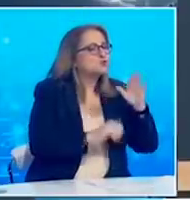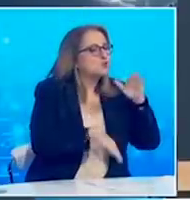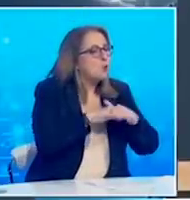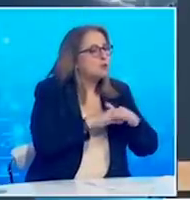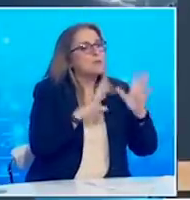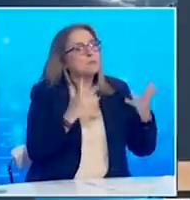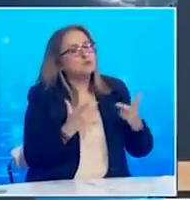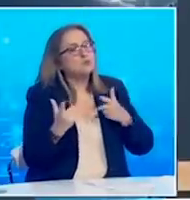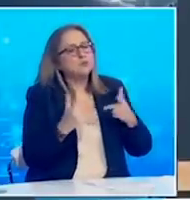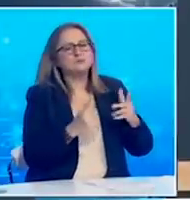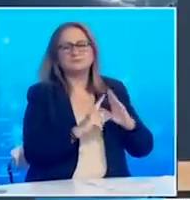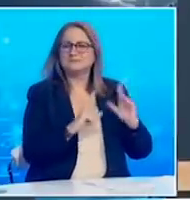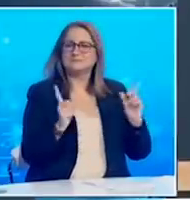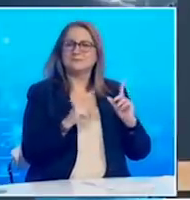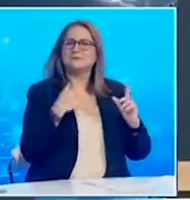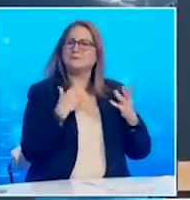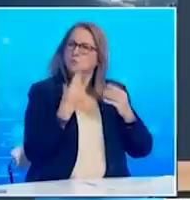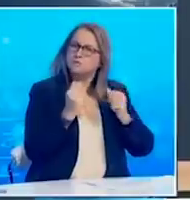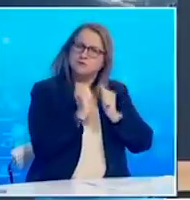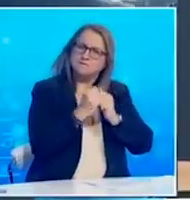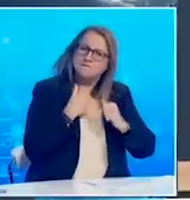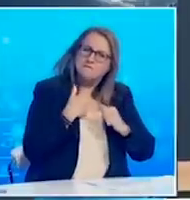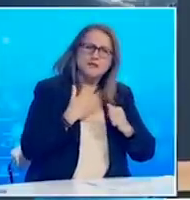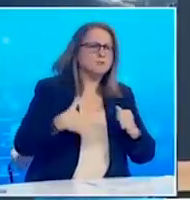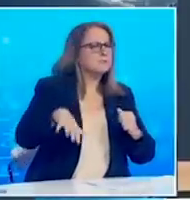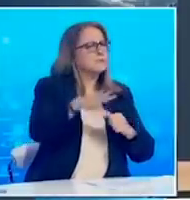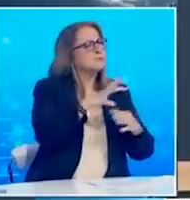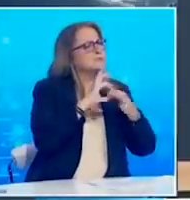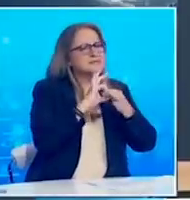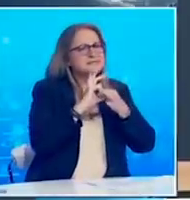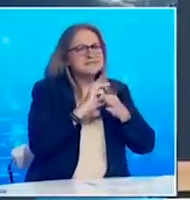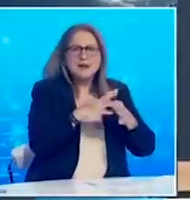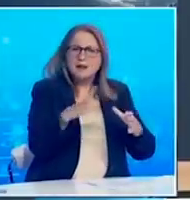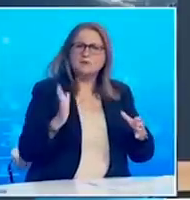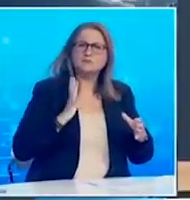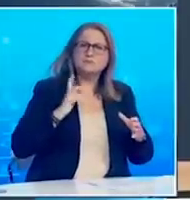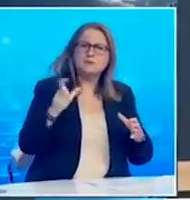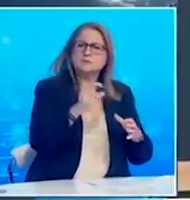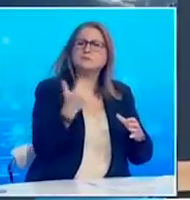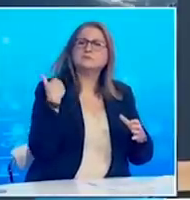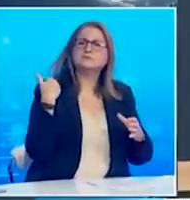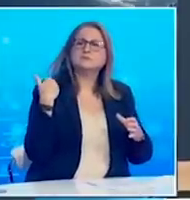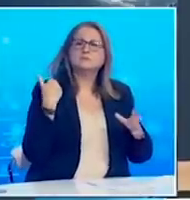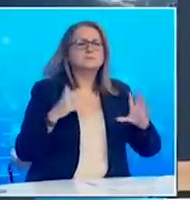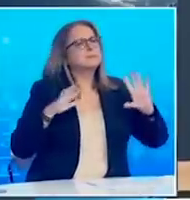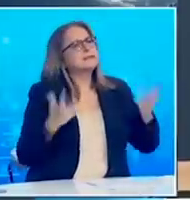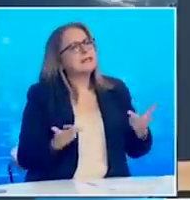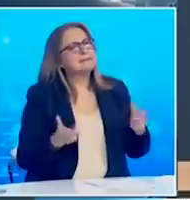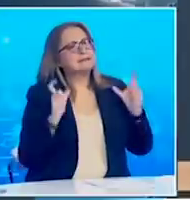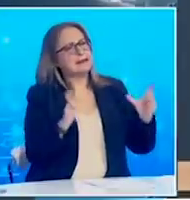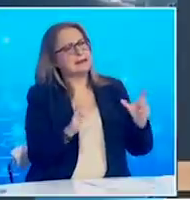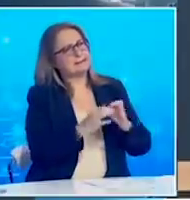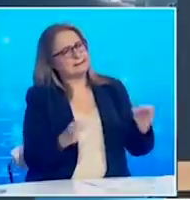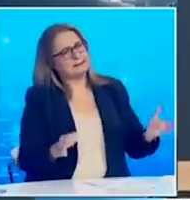κάποιους φίλους, συνεργάτες, αυτοδιοικητικούς, εύλογα, κατοίκους απλούς, να ρωτάνε γιατί μπήκαμε σε καραντίνα,